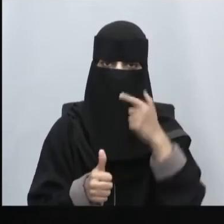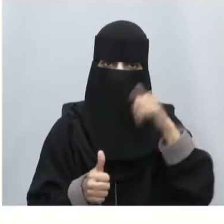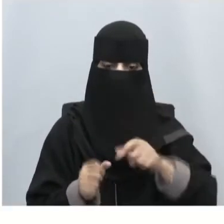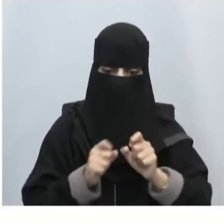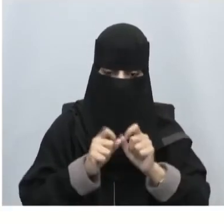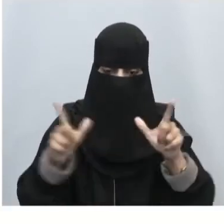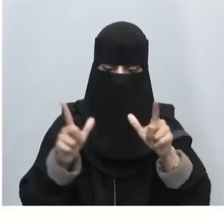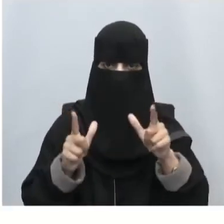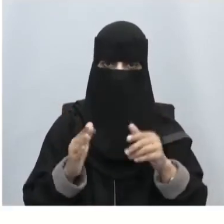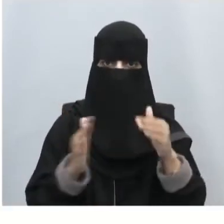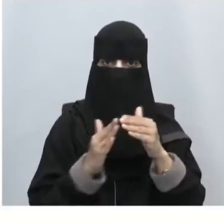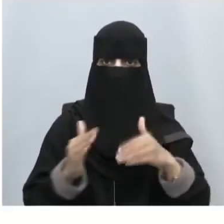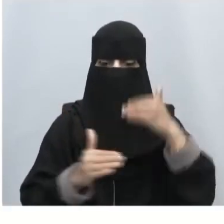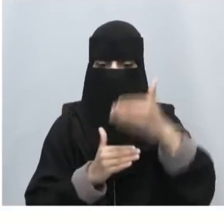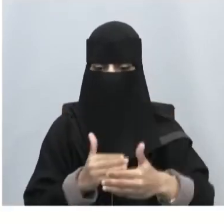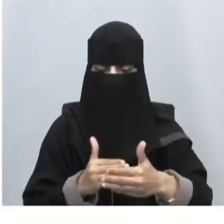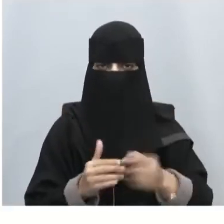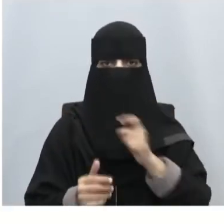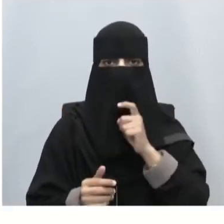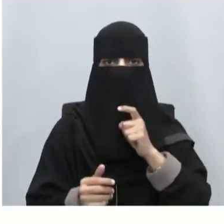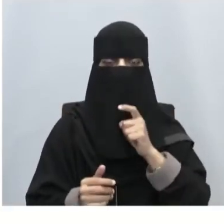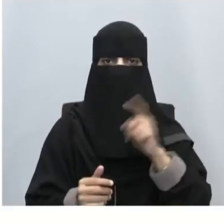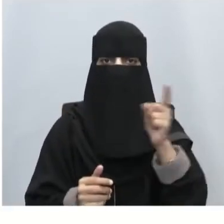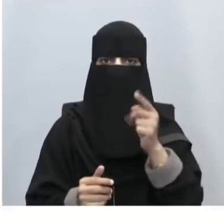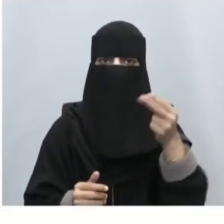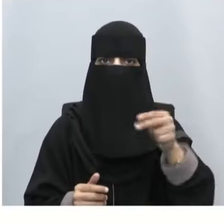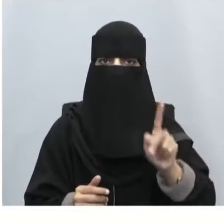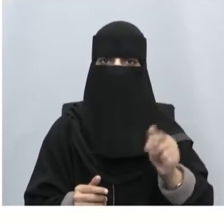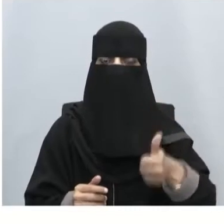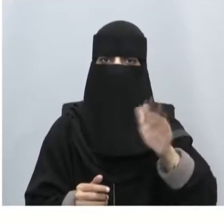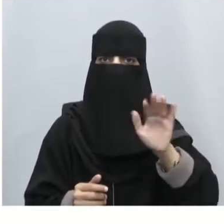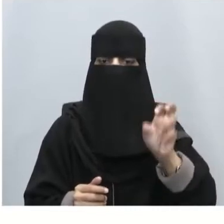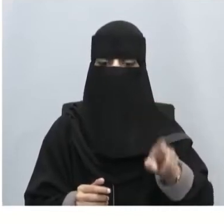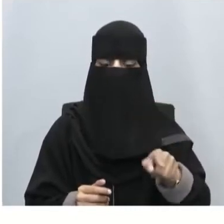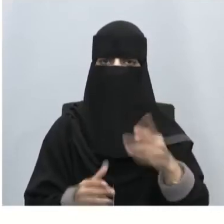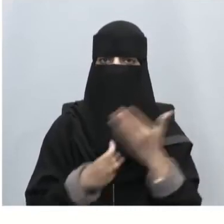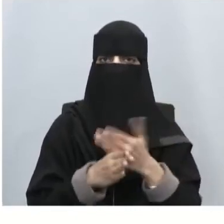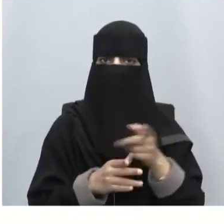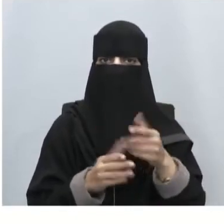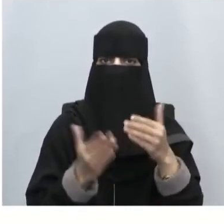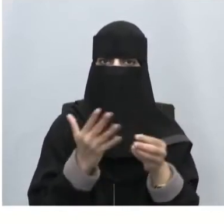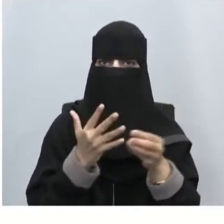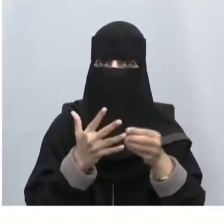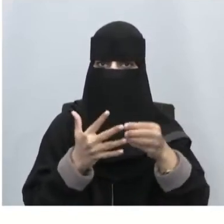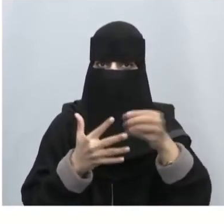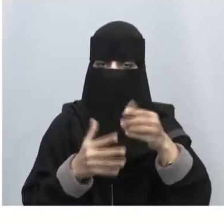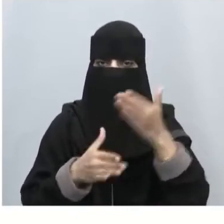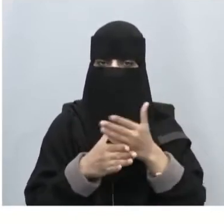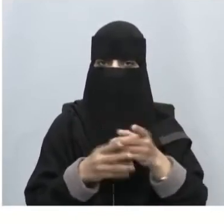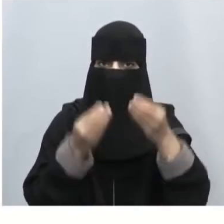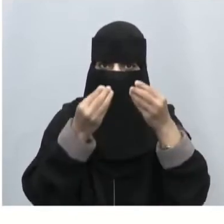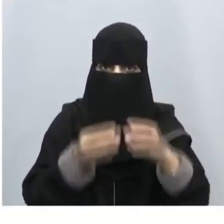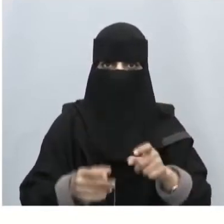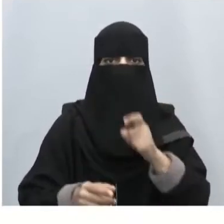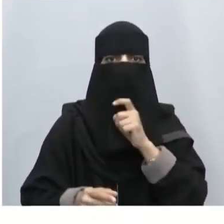نوضح نتائج ضعف الدوله العباسيه ما هي النتائج التي ترتبت على ضعف هذه الدوله التي استمرت